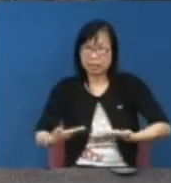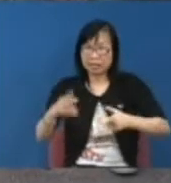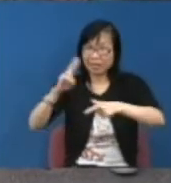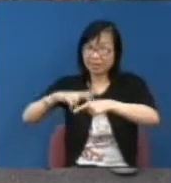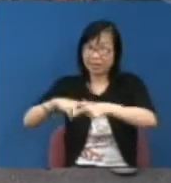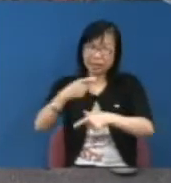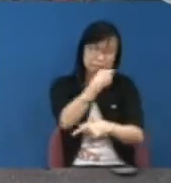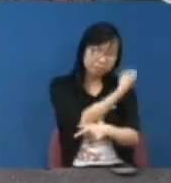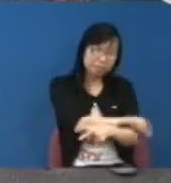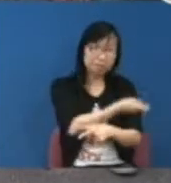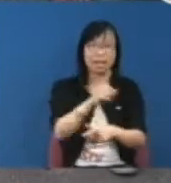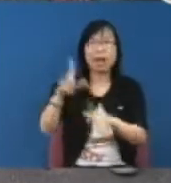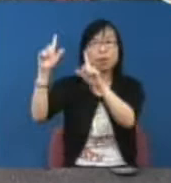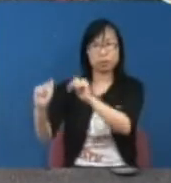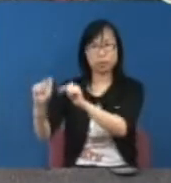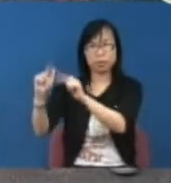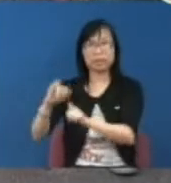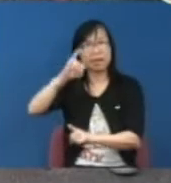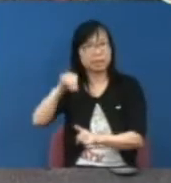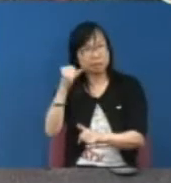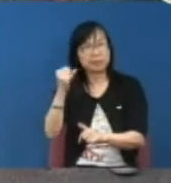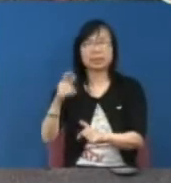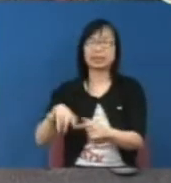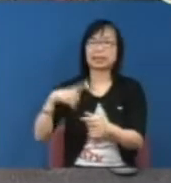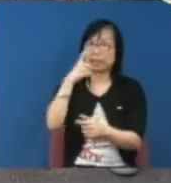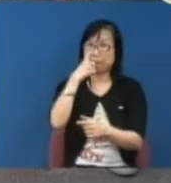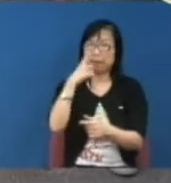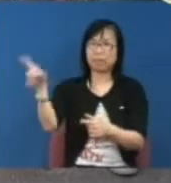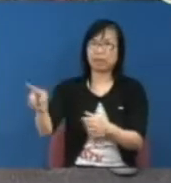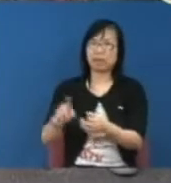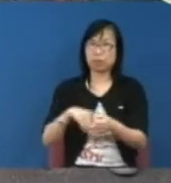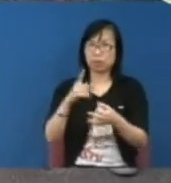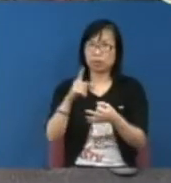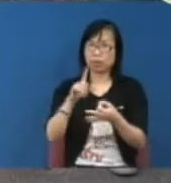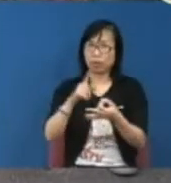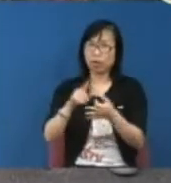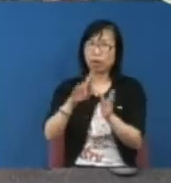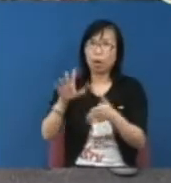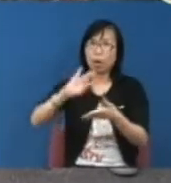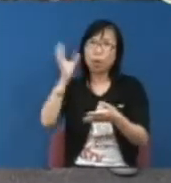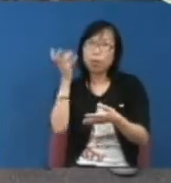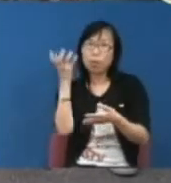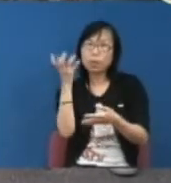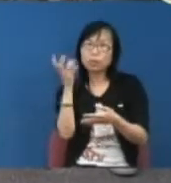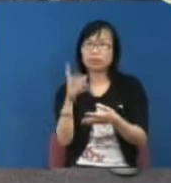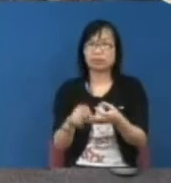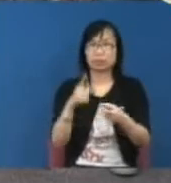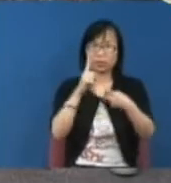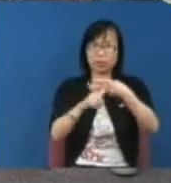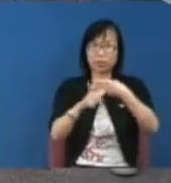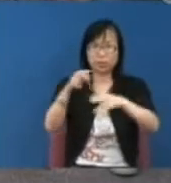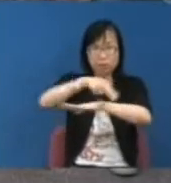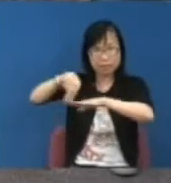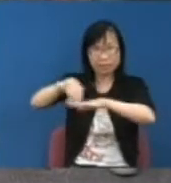紹隔離啦，咁啊好熟悉嘅 Jackie。 Hello，Jackie 嚇。咁另外咧啊，除咗蒲職之外咧，我哋啊黃少麟工程師 啊 ，Keith 係